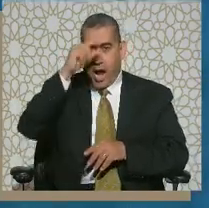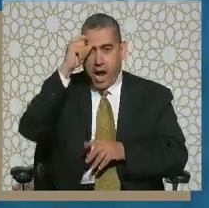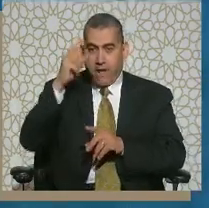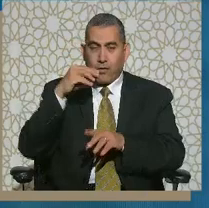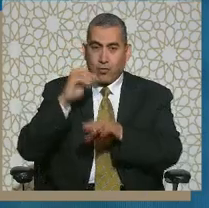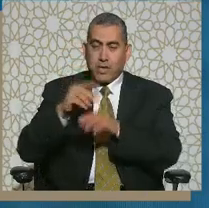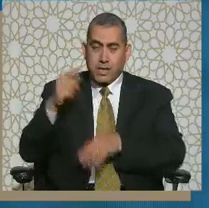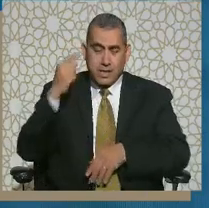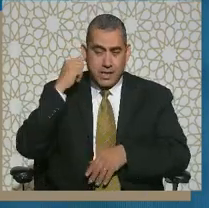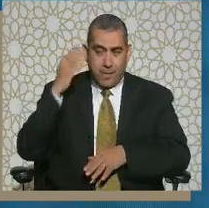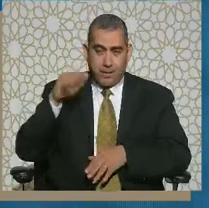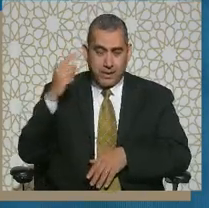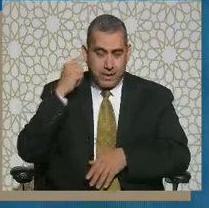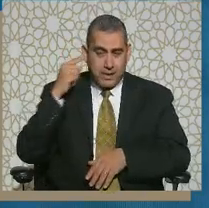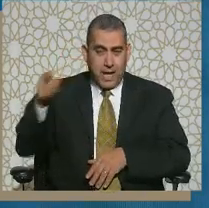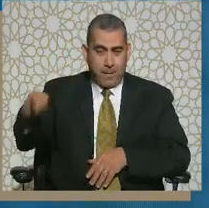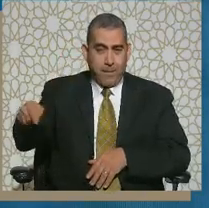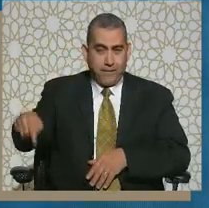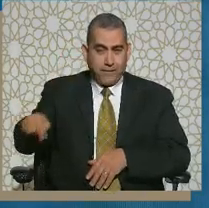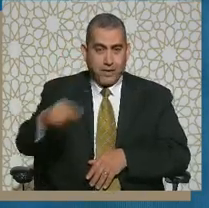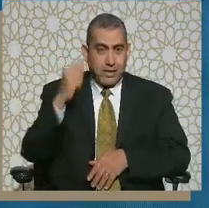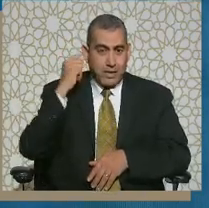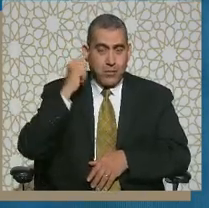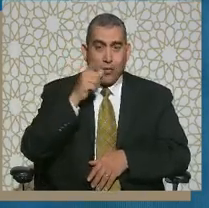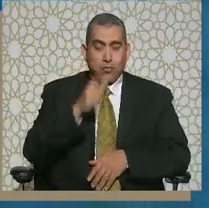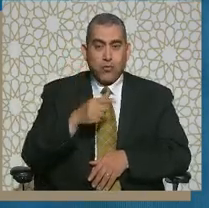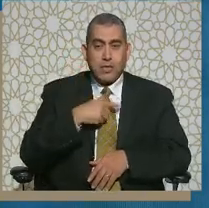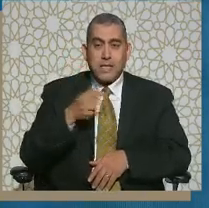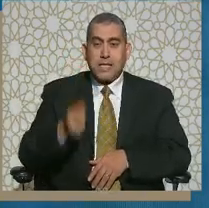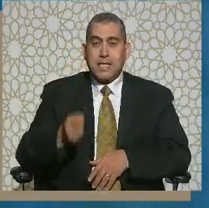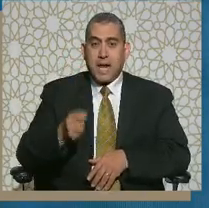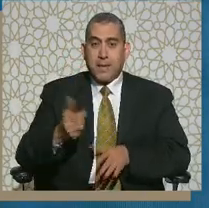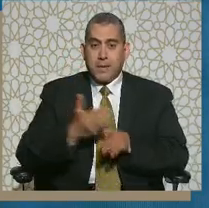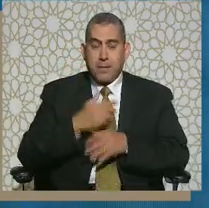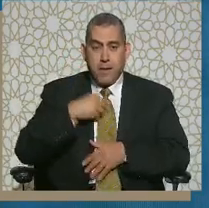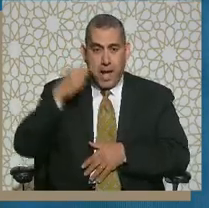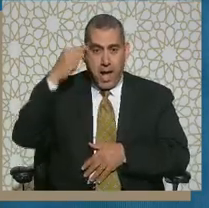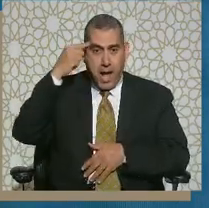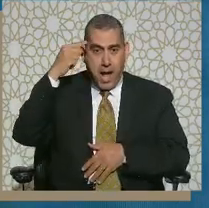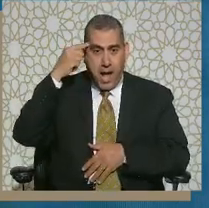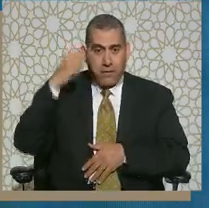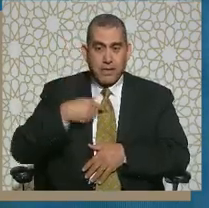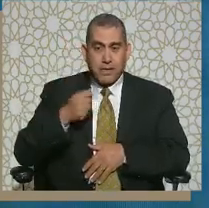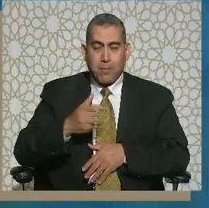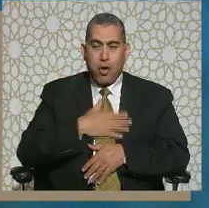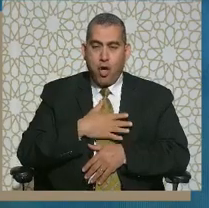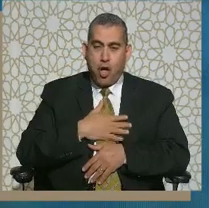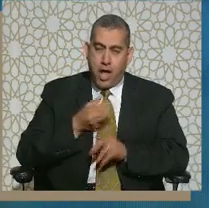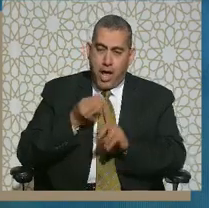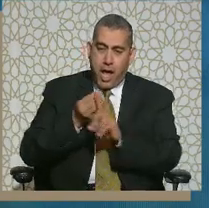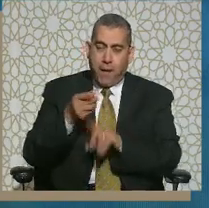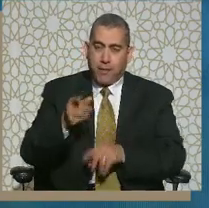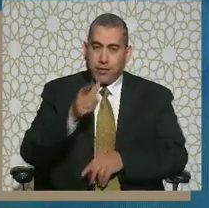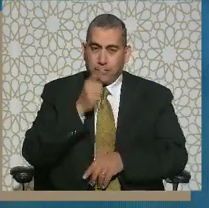هم سامعين لكن احنا بنسلم عليهم عشان عارفين بنسلم على احبابنا لما بمر عليهم على المقابر عشان